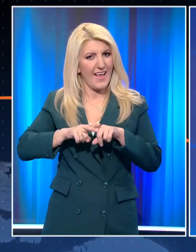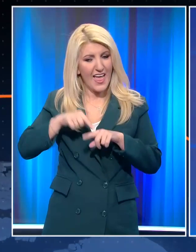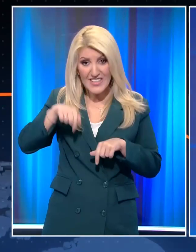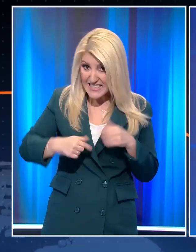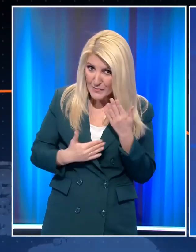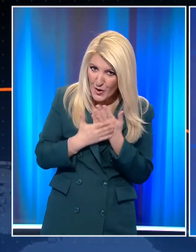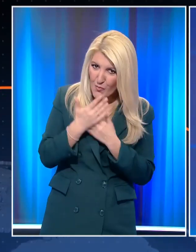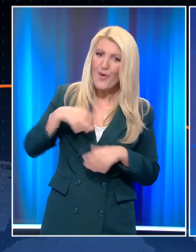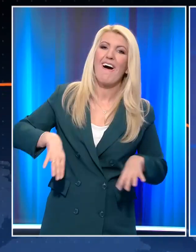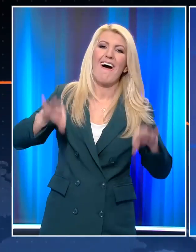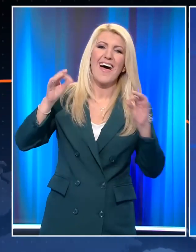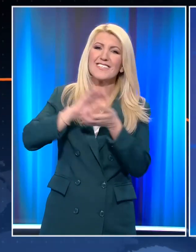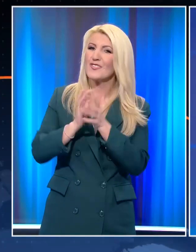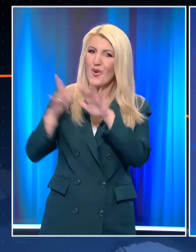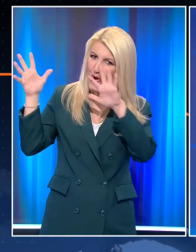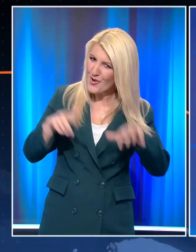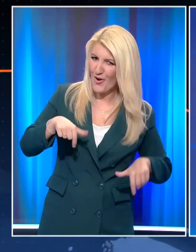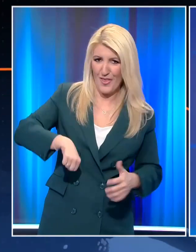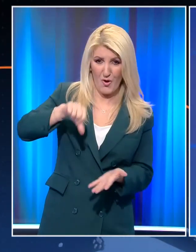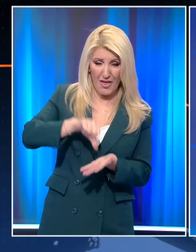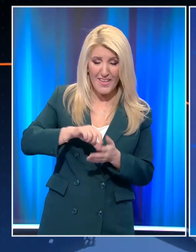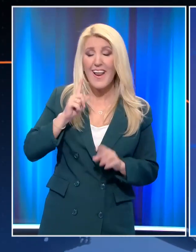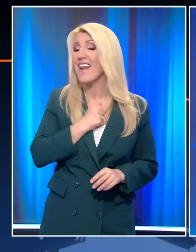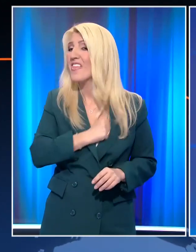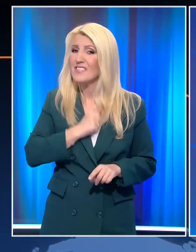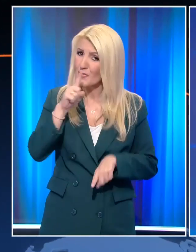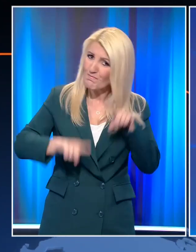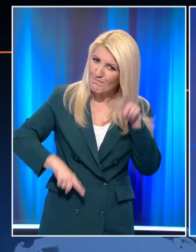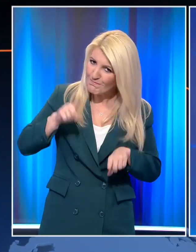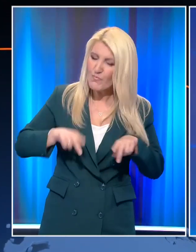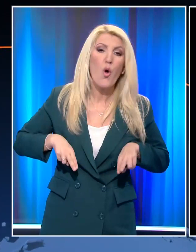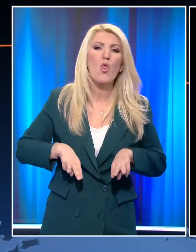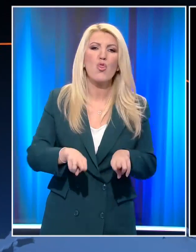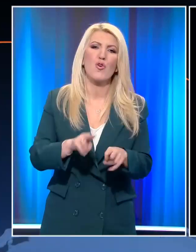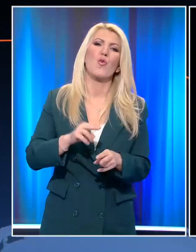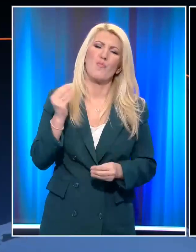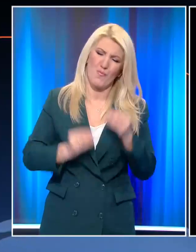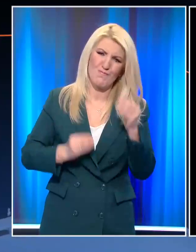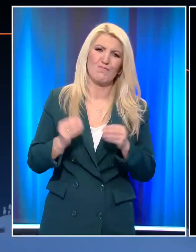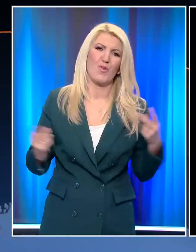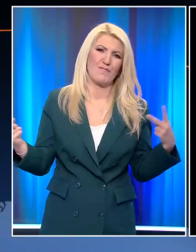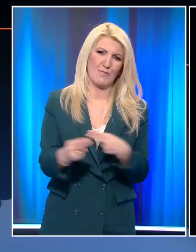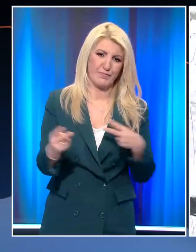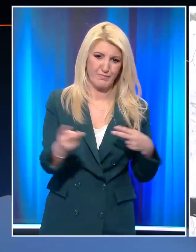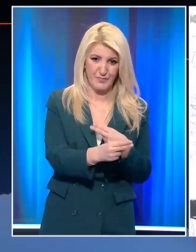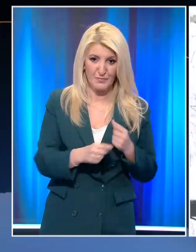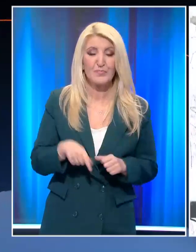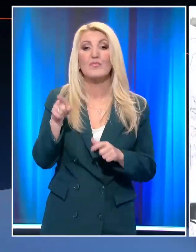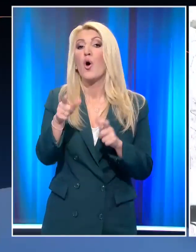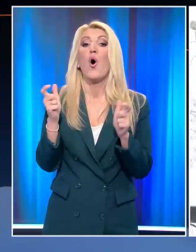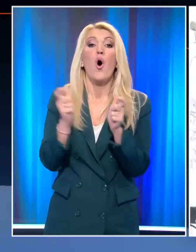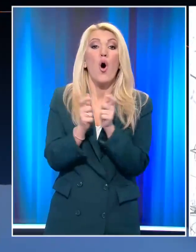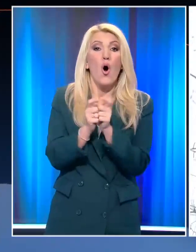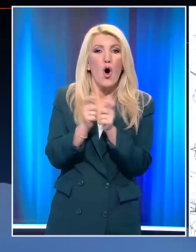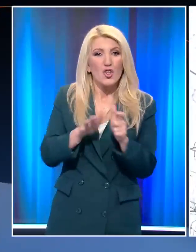της Αττικής, δημιουργώντας σε αρκετές περιπτώσεις προβλήματα στο οδικό δίκτυο. Θελοντές από την επίλεκτη ομάδα διάσωσης στο Χορτιάδι απεγκλωβίζουν